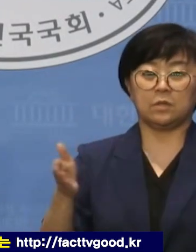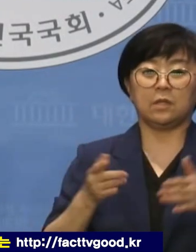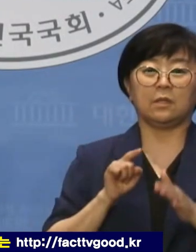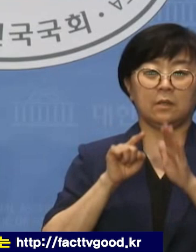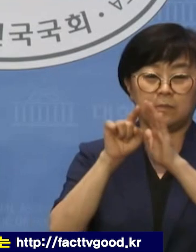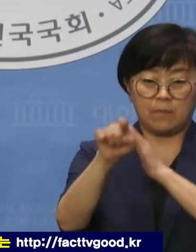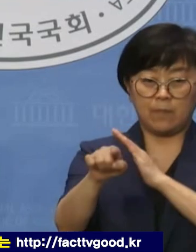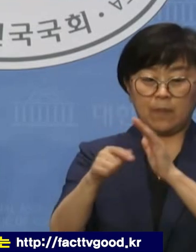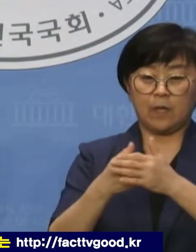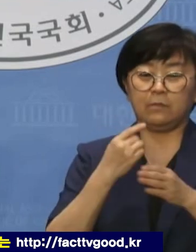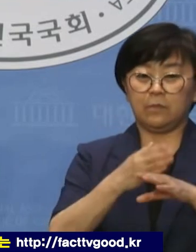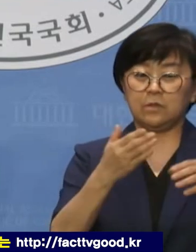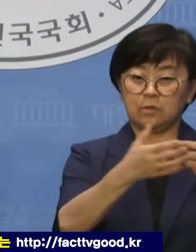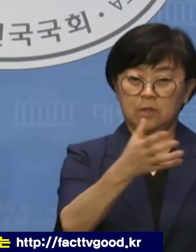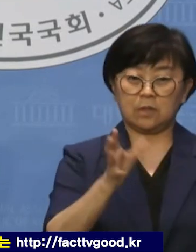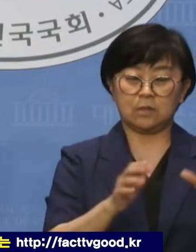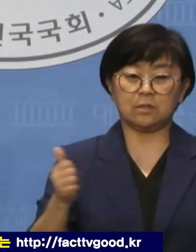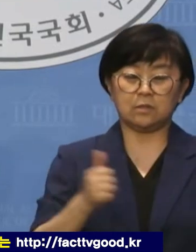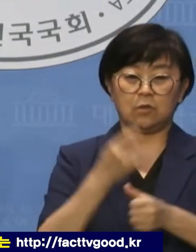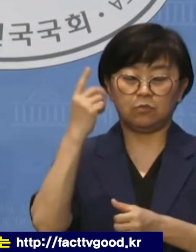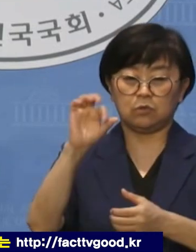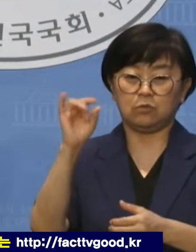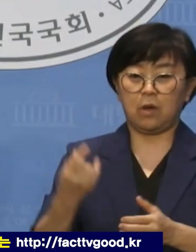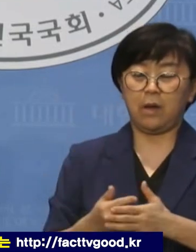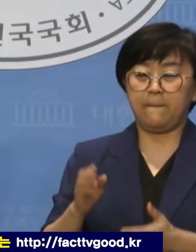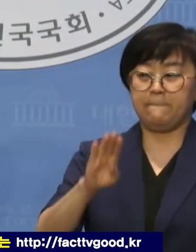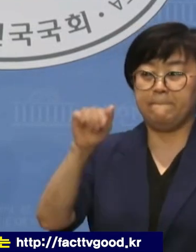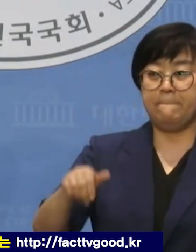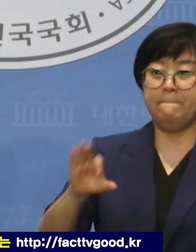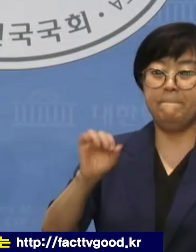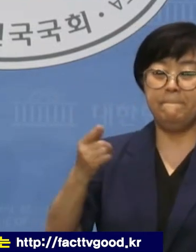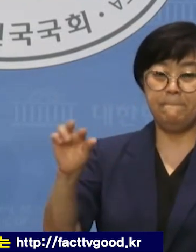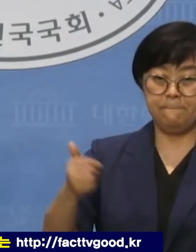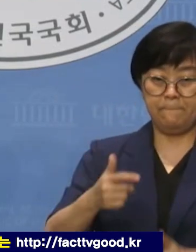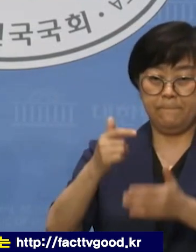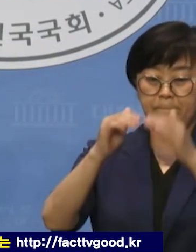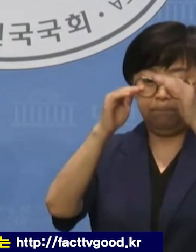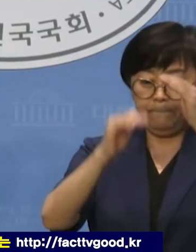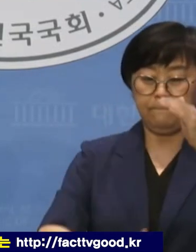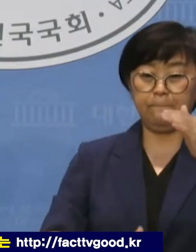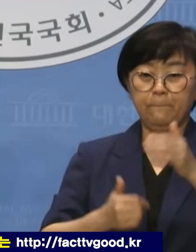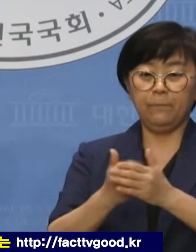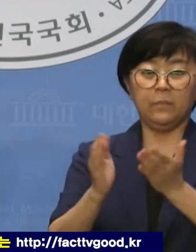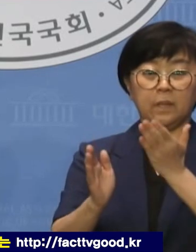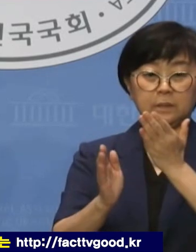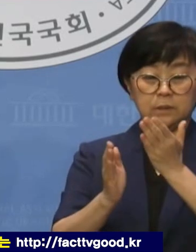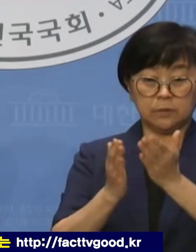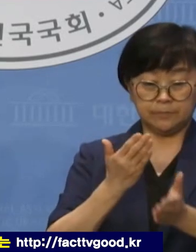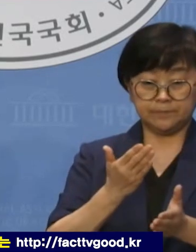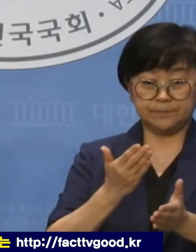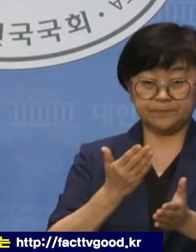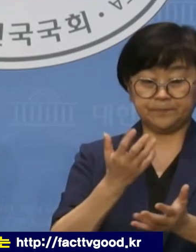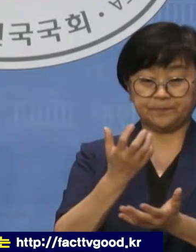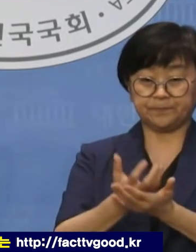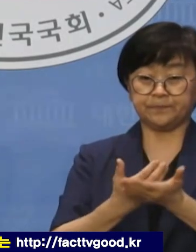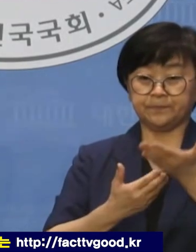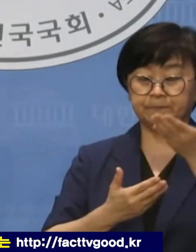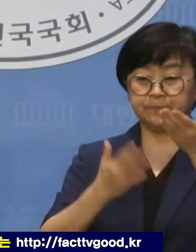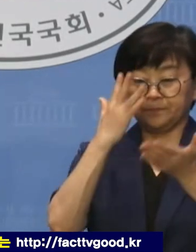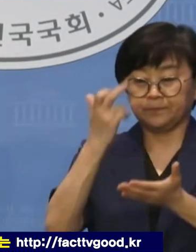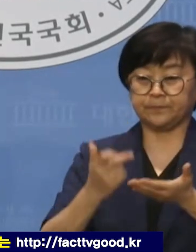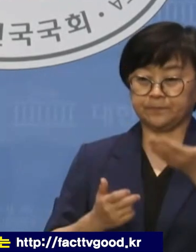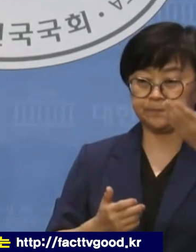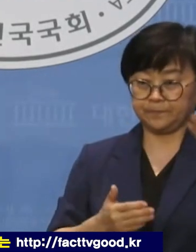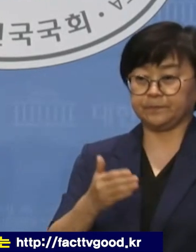가서 민주당 인사청문위원들과 박완주 위원의 의견을 담은 부적격 의견을